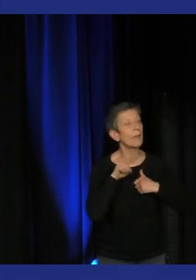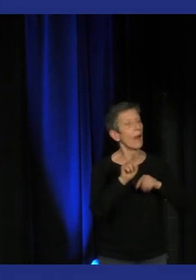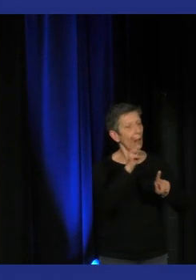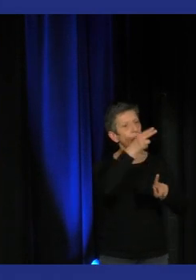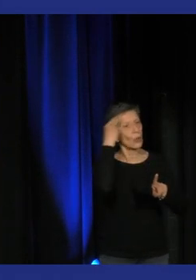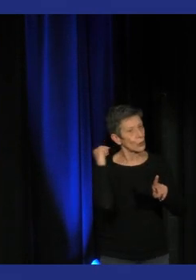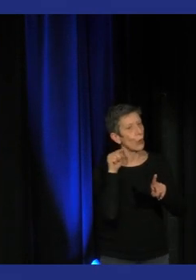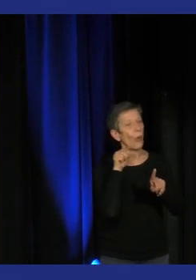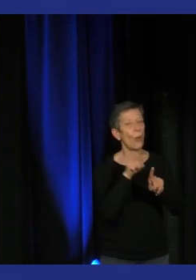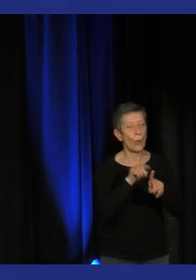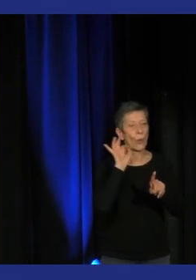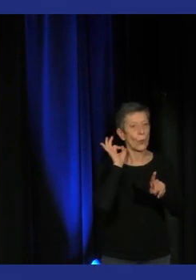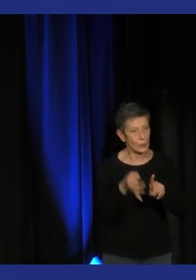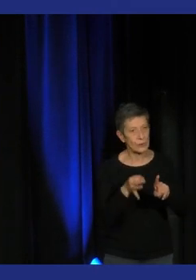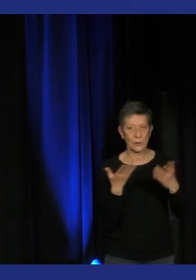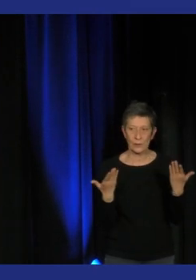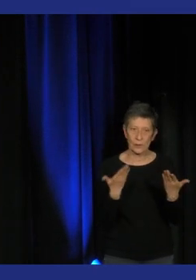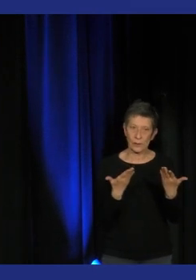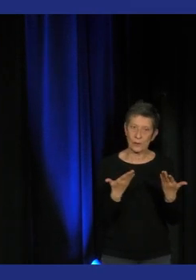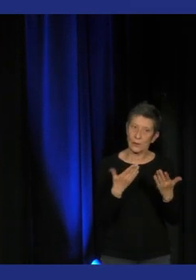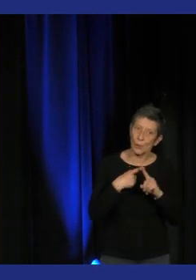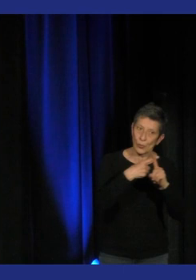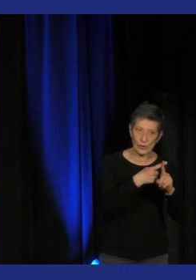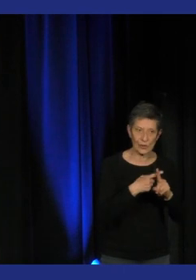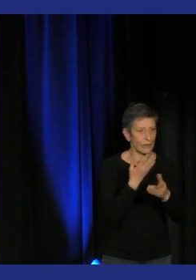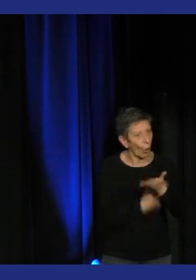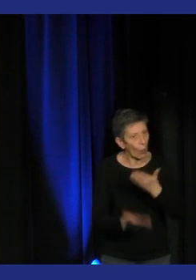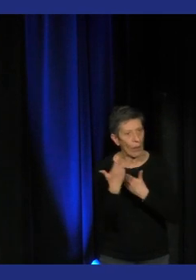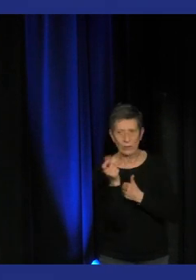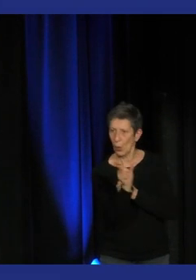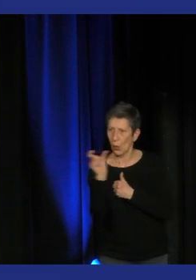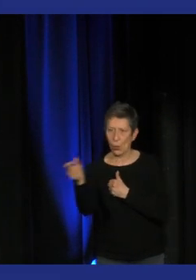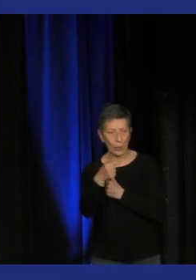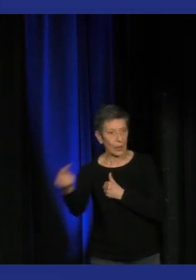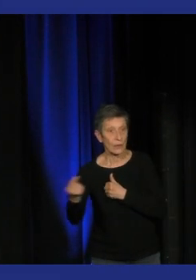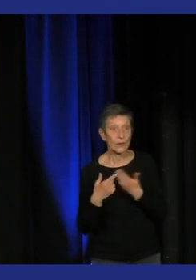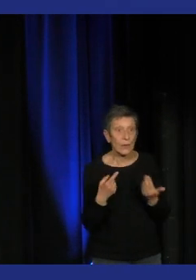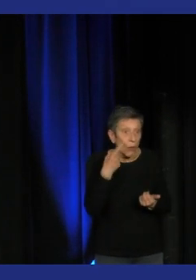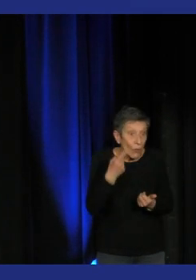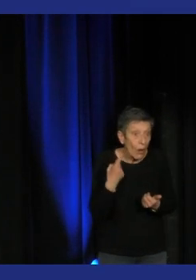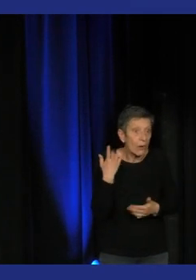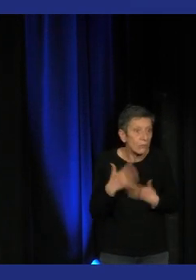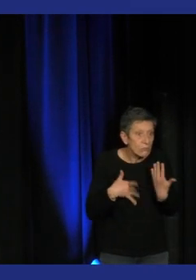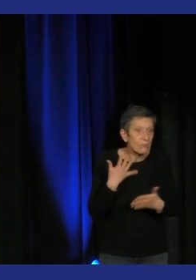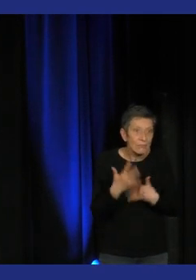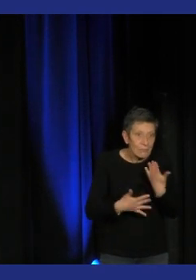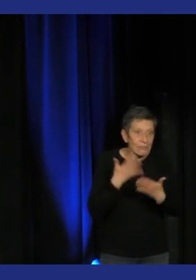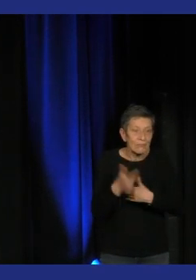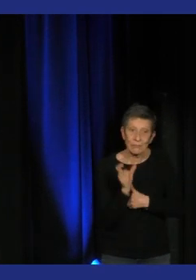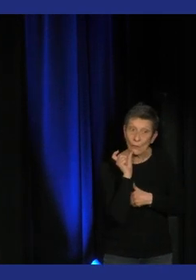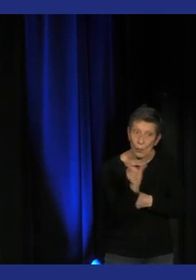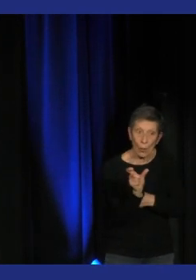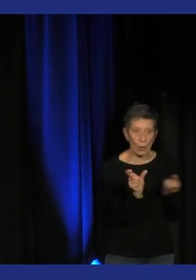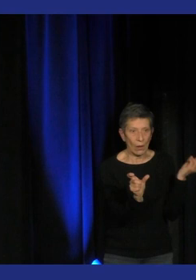notion de compensation qui sera obligatoirement positive. Et on voit qu'après des décennies, ce mot a lui-même été